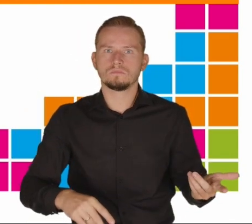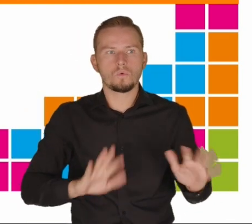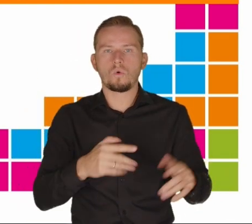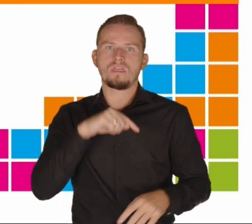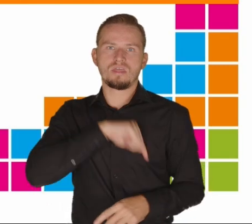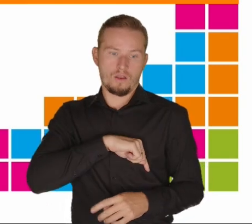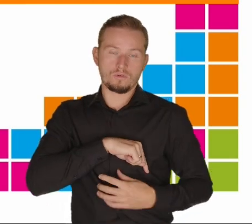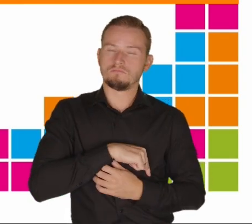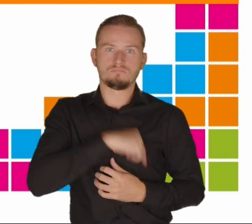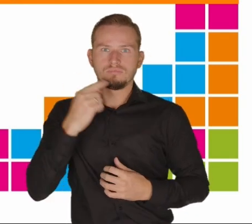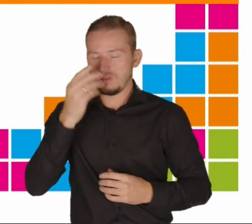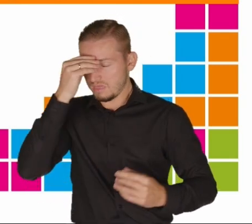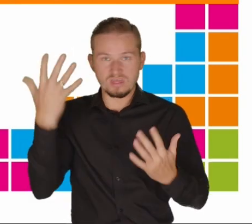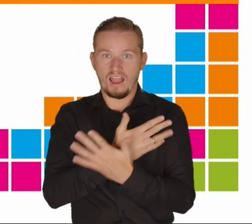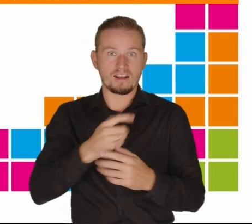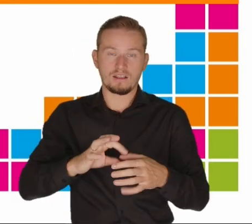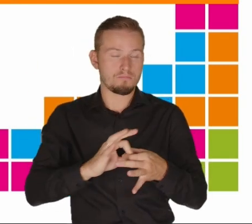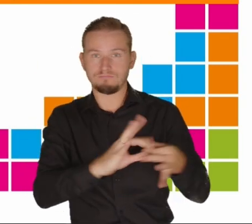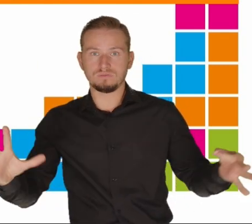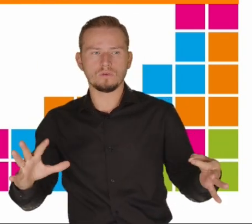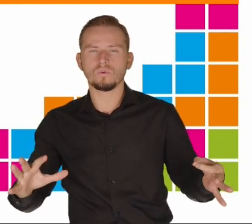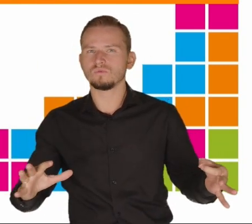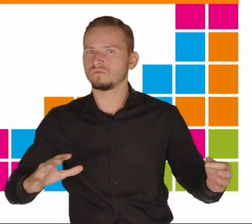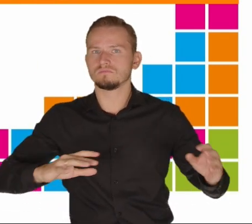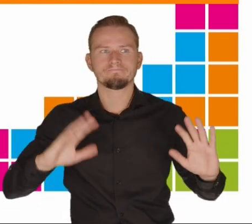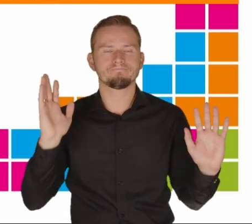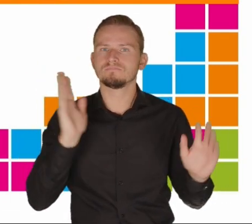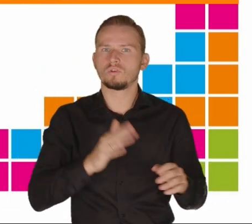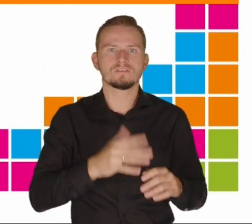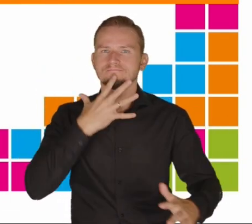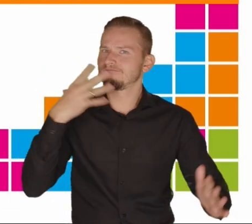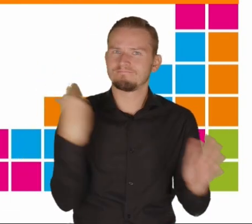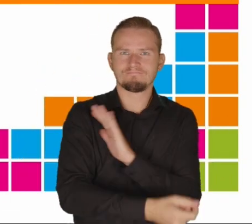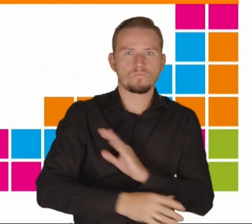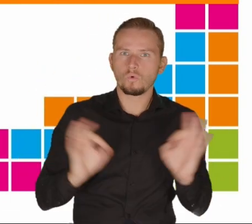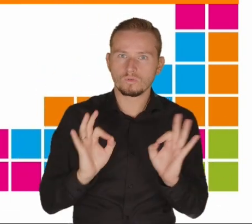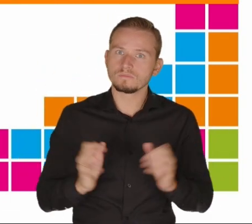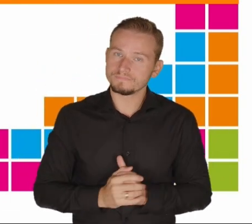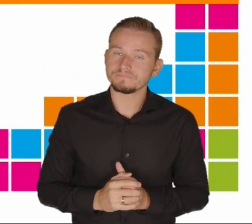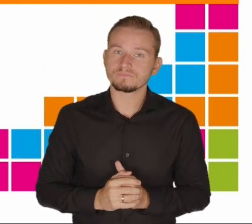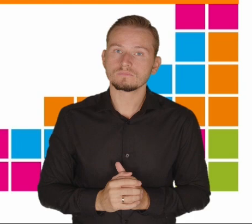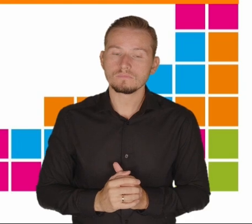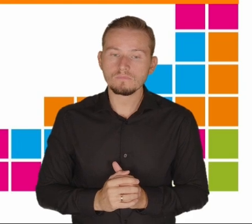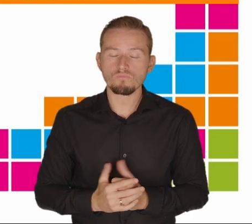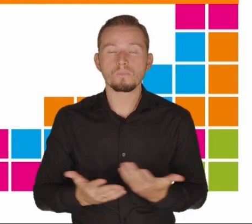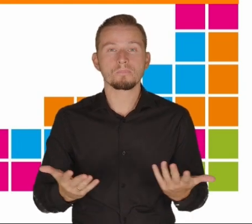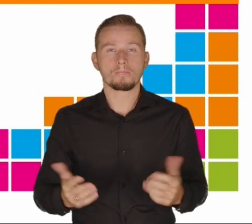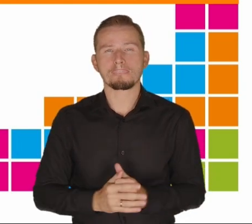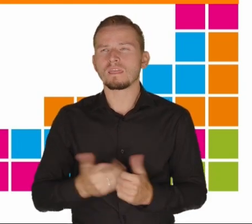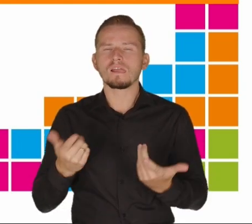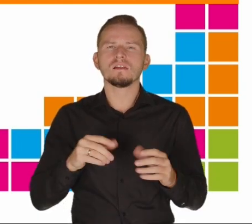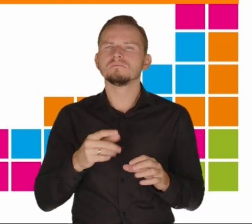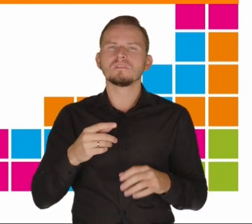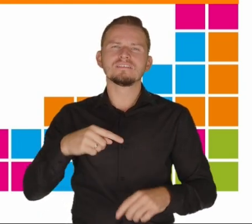No i teraz też nie do końca wiemy, jak duże jest rozpowszechnienie tego uzależnienia. Ono jest